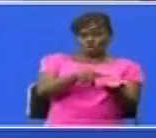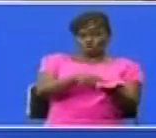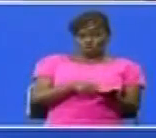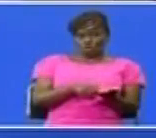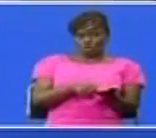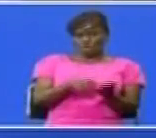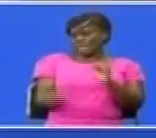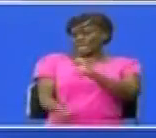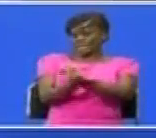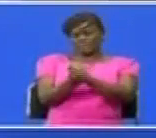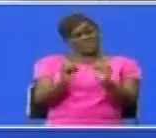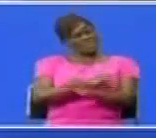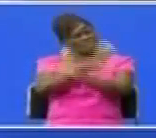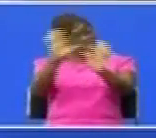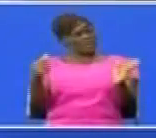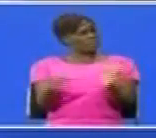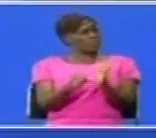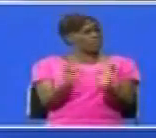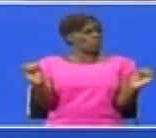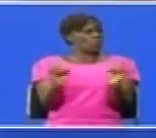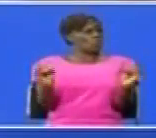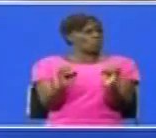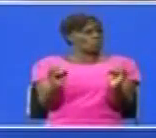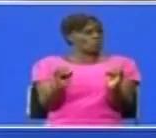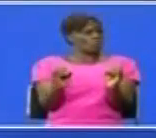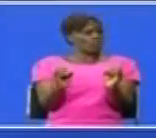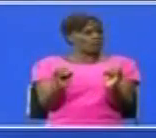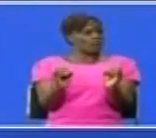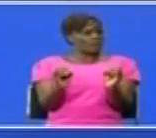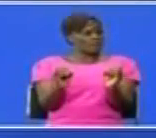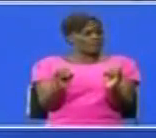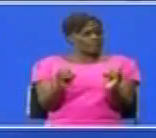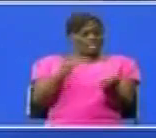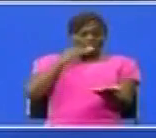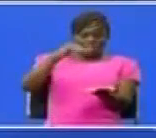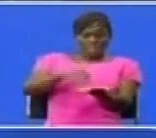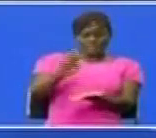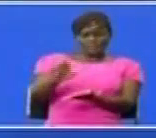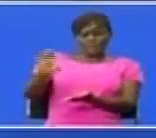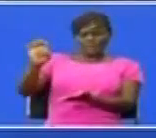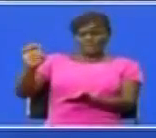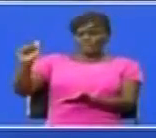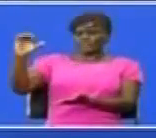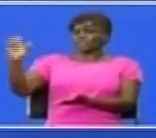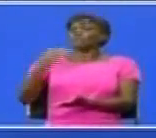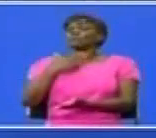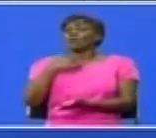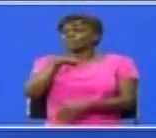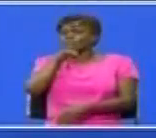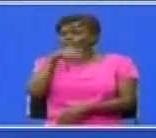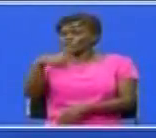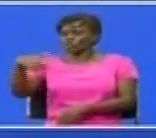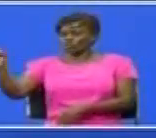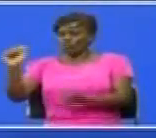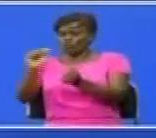properly accounted for, and that we are not questioning. It is the difference. Kwenye barua yake EACC ilimtaka Raila kujiwasilisha